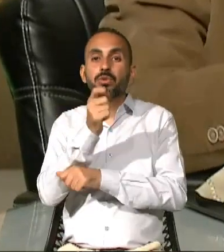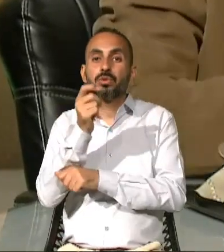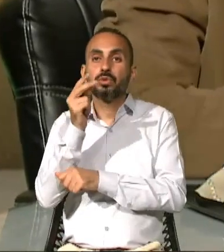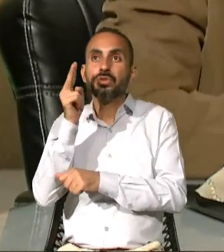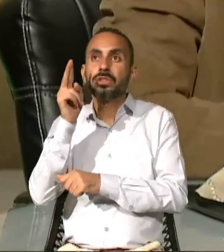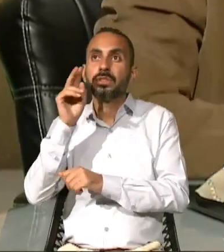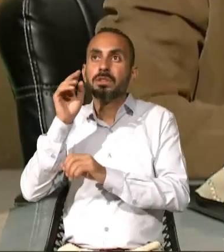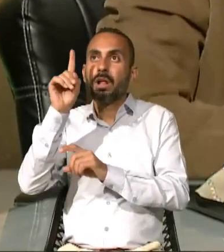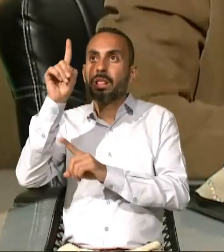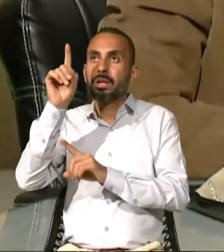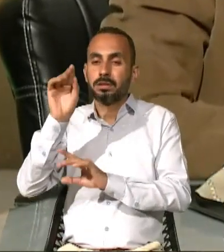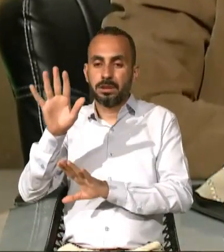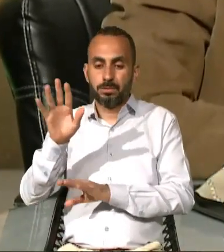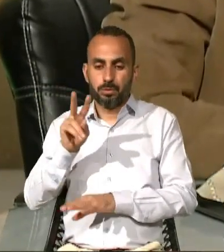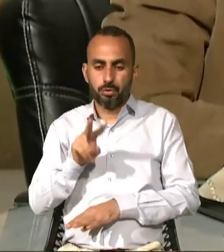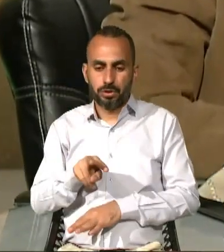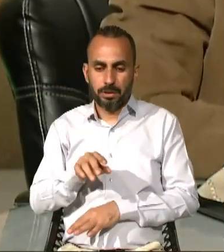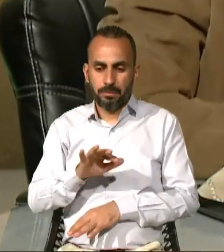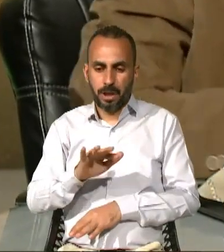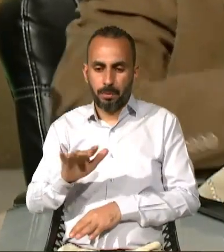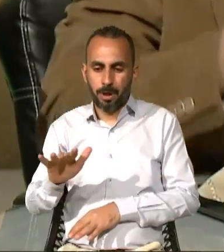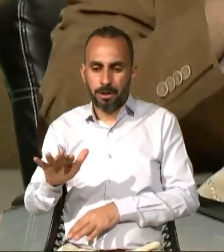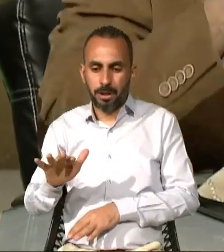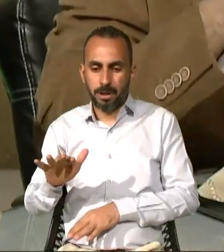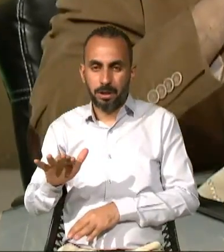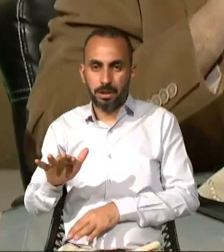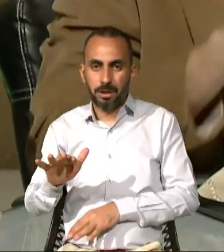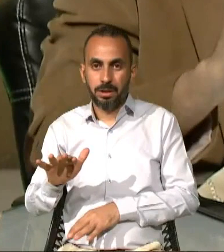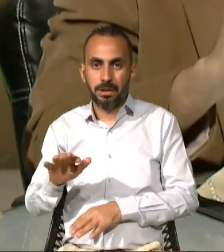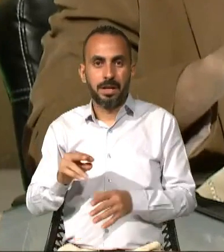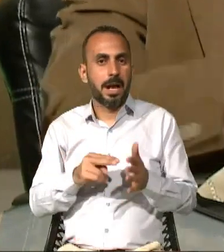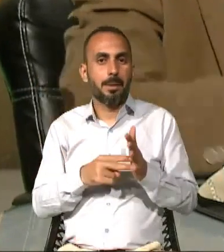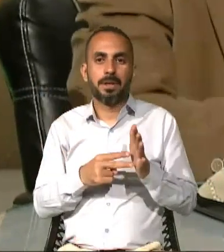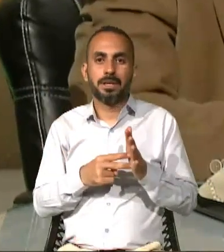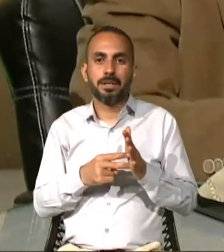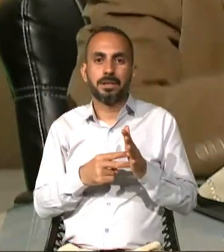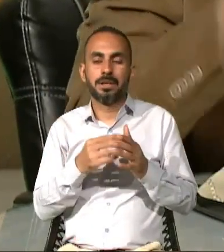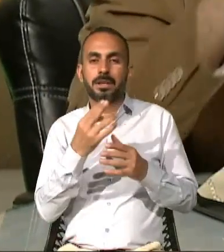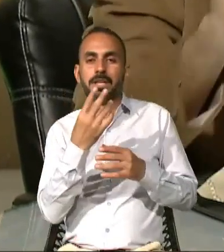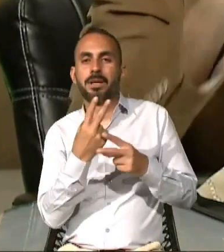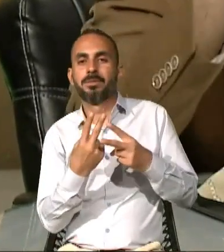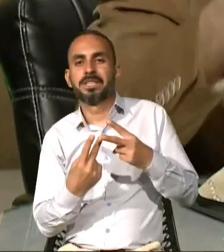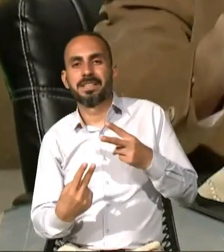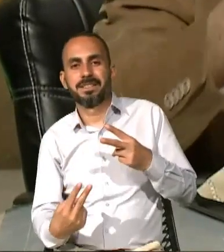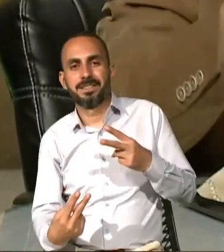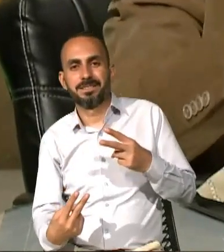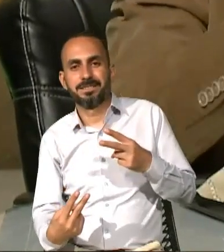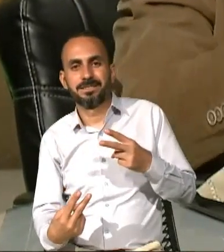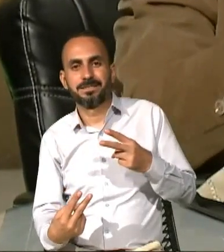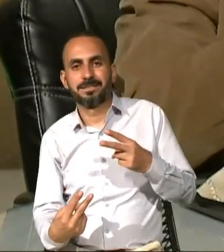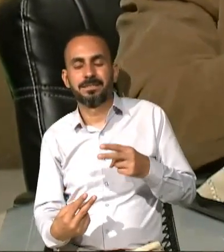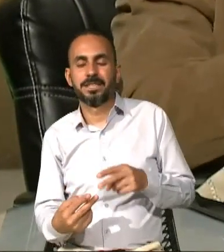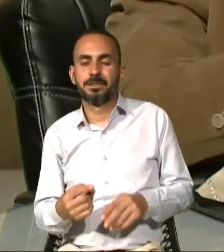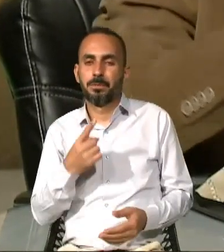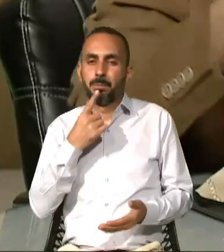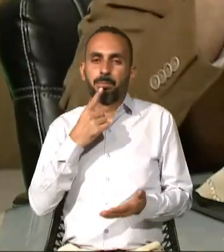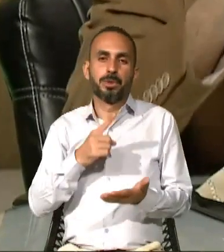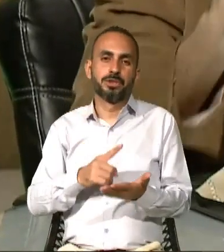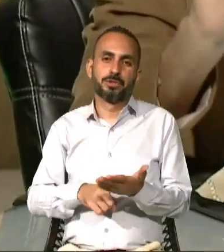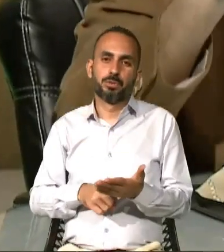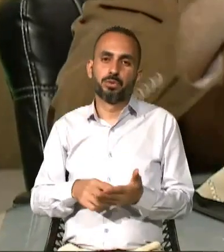الامواج الكتاب المقدس بيقول فابتدأ يغرق. صدقني عزيزي المشاهد اخشى عليك الوقت ده انك